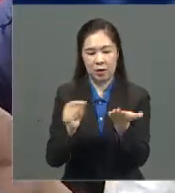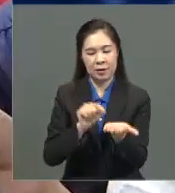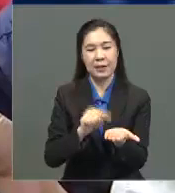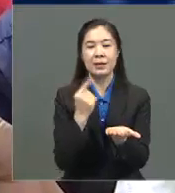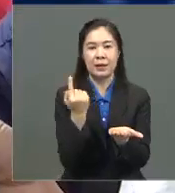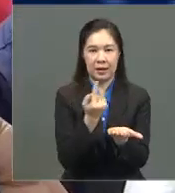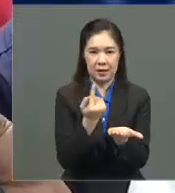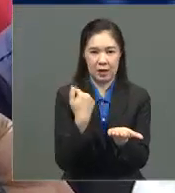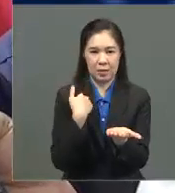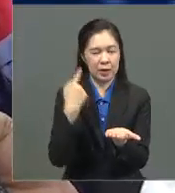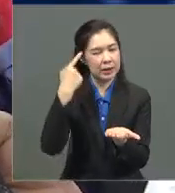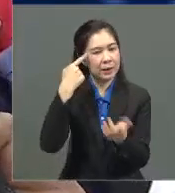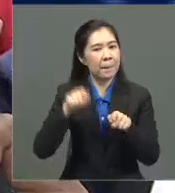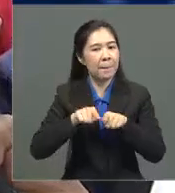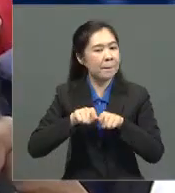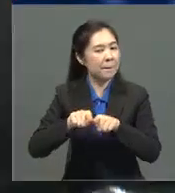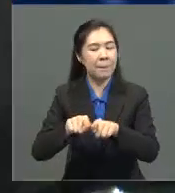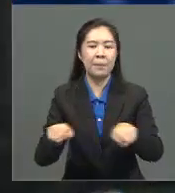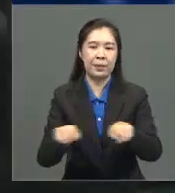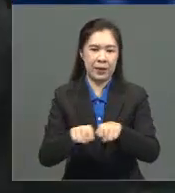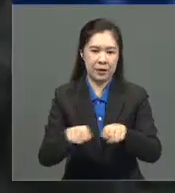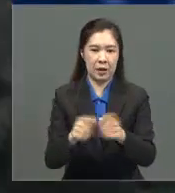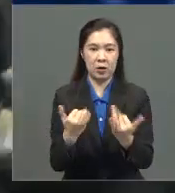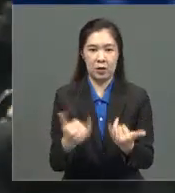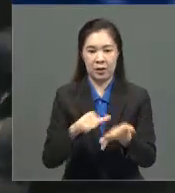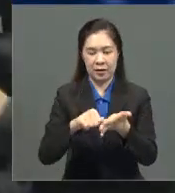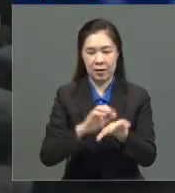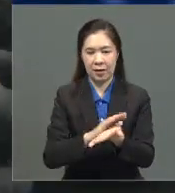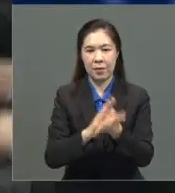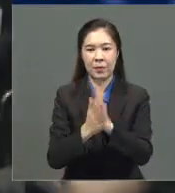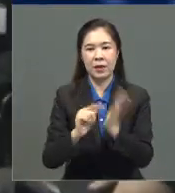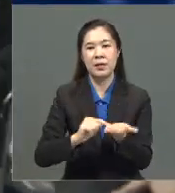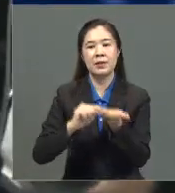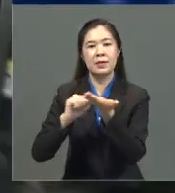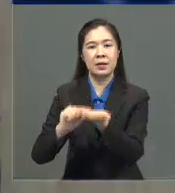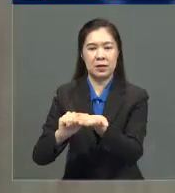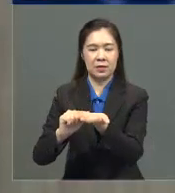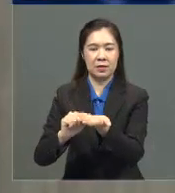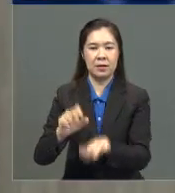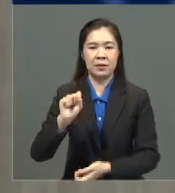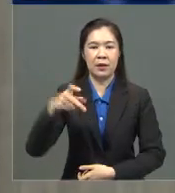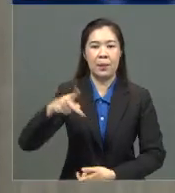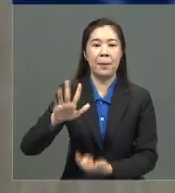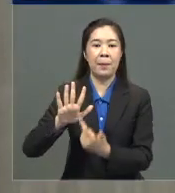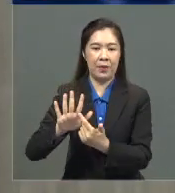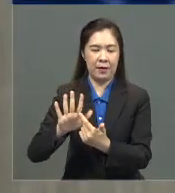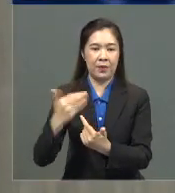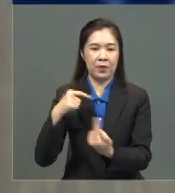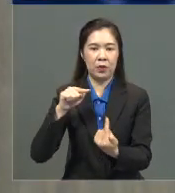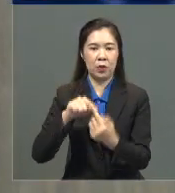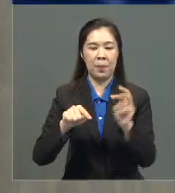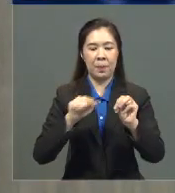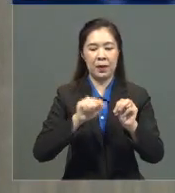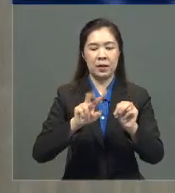เดียวเพื่อให้เป็นไปในทิศทางเดียวกันตอนนี้อยู่ระหว่างปรับปรุงร่างก่อนที่จะนำมาเสนอต่อสภาโดยยึดหลักการแก้ไข